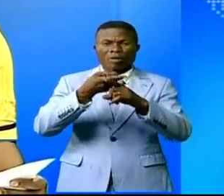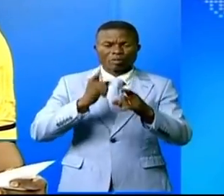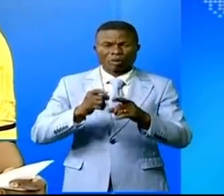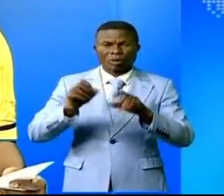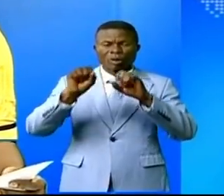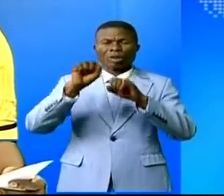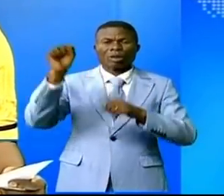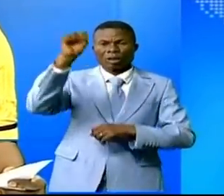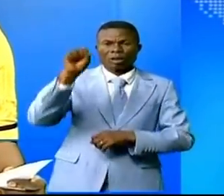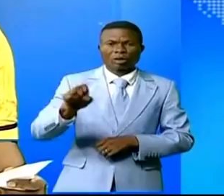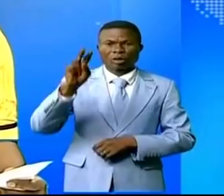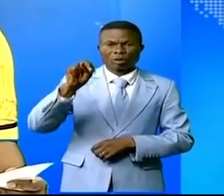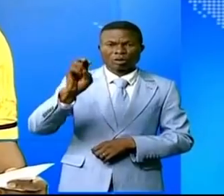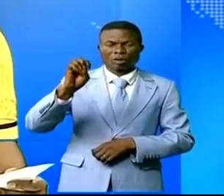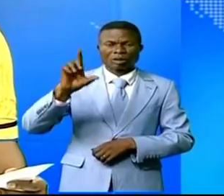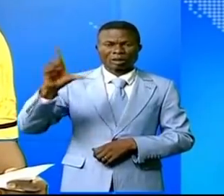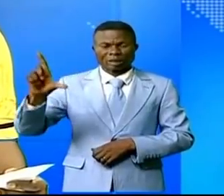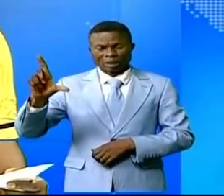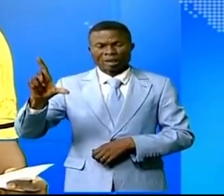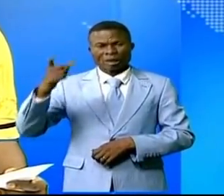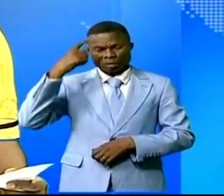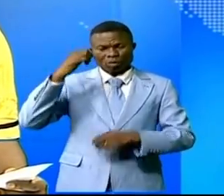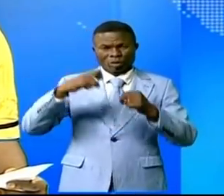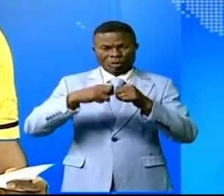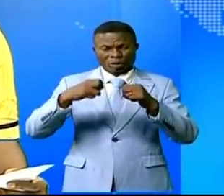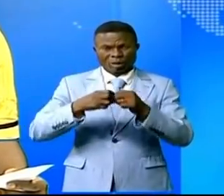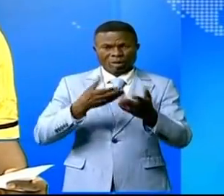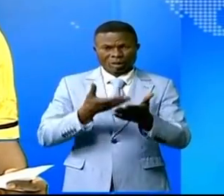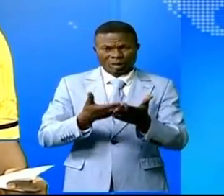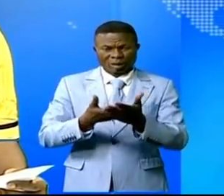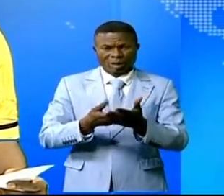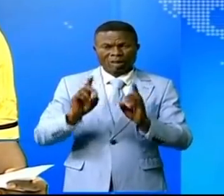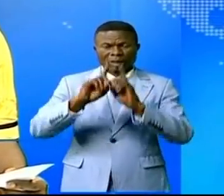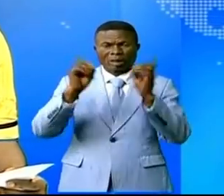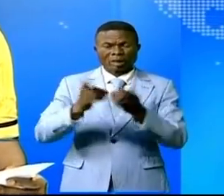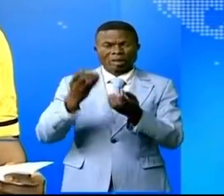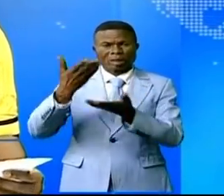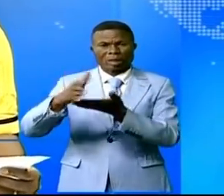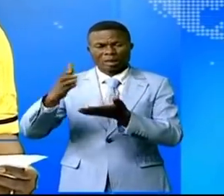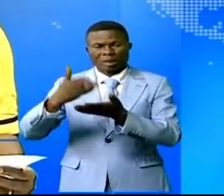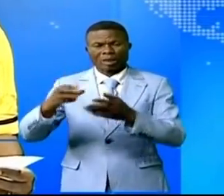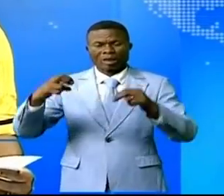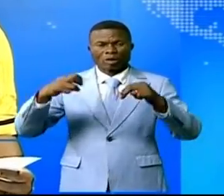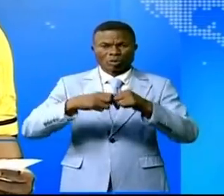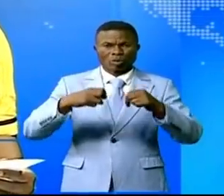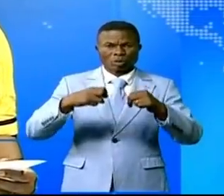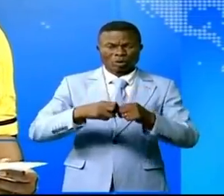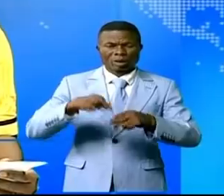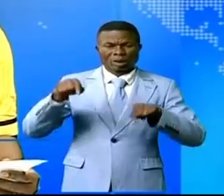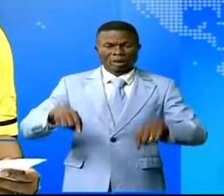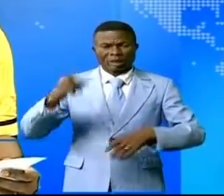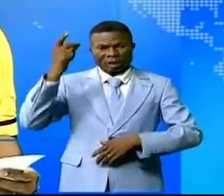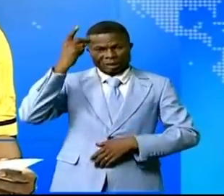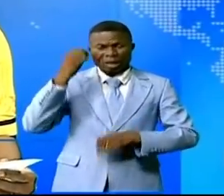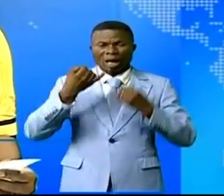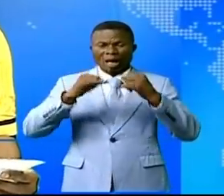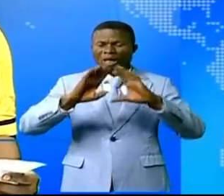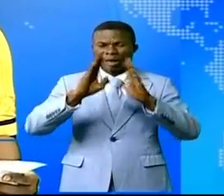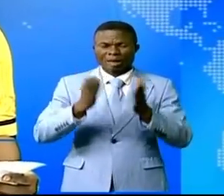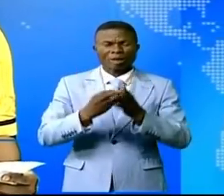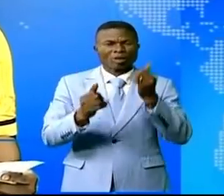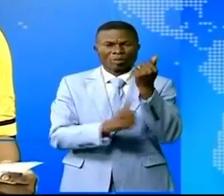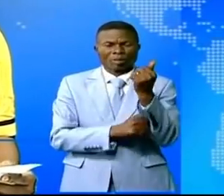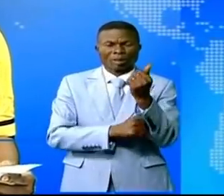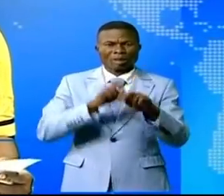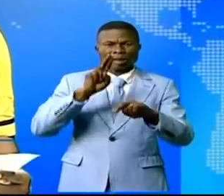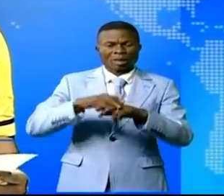SNEL, Société nationale de l'électricité, SNEL SA, département distribution de Kinshasa informe son aimable clientèle